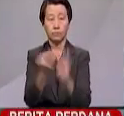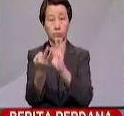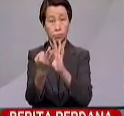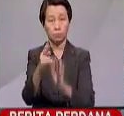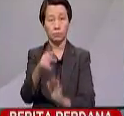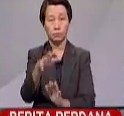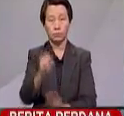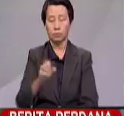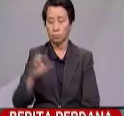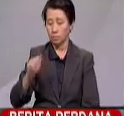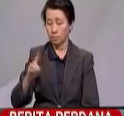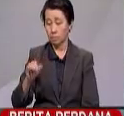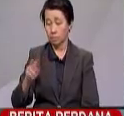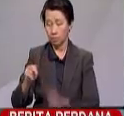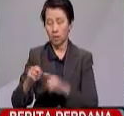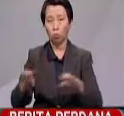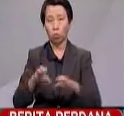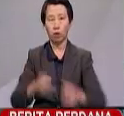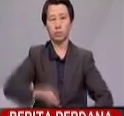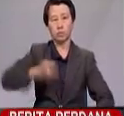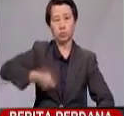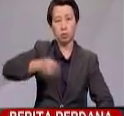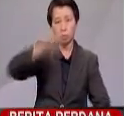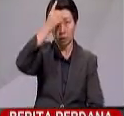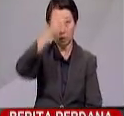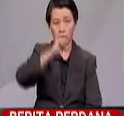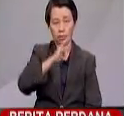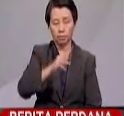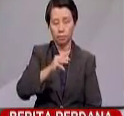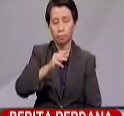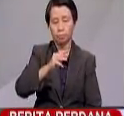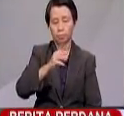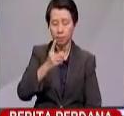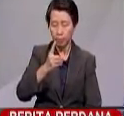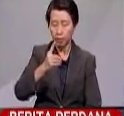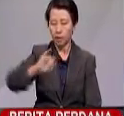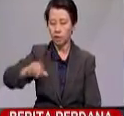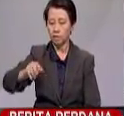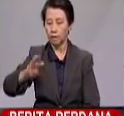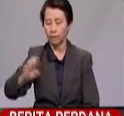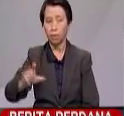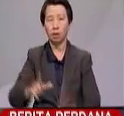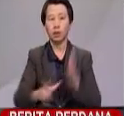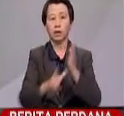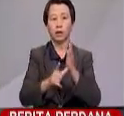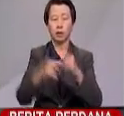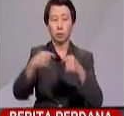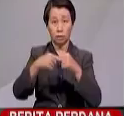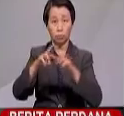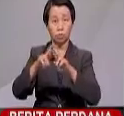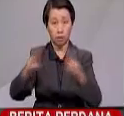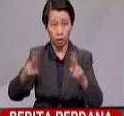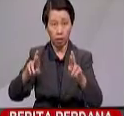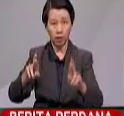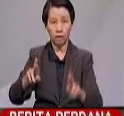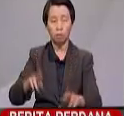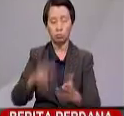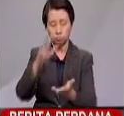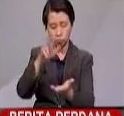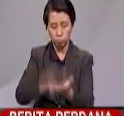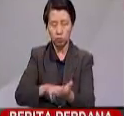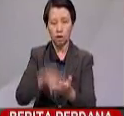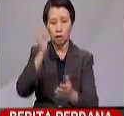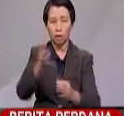Ketetapan terhadap kes adun itu dibuat Hakim Datuk Muhammad Jamil Hussein. Timbalan Pendakwa Raya Muhammad Izhanuddin Alias